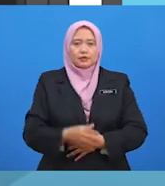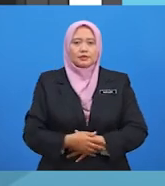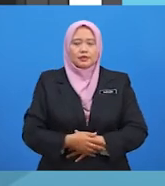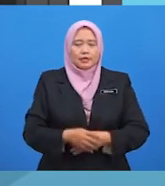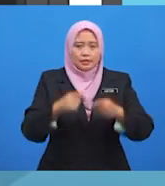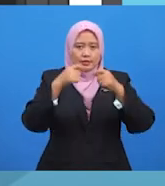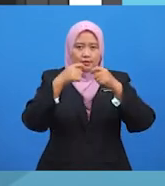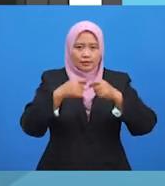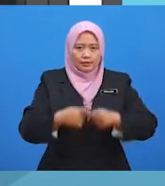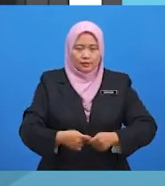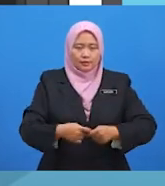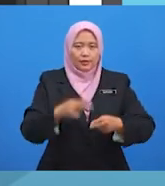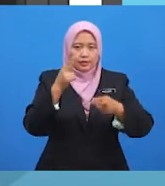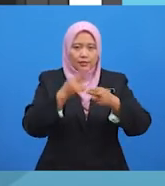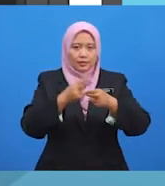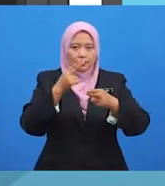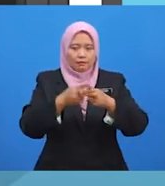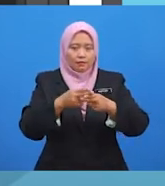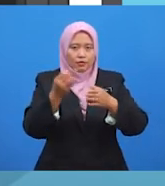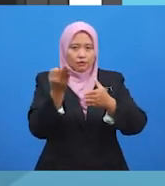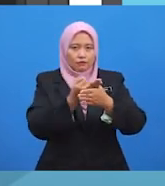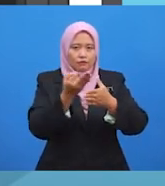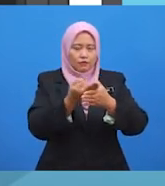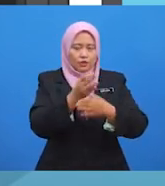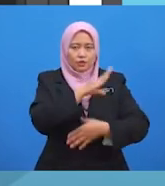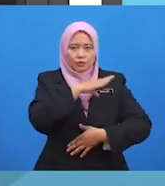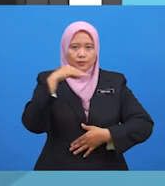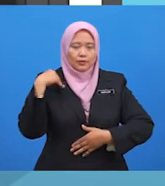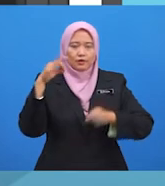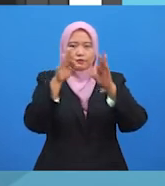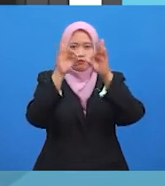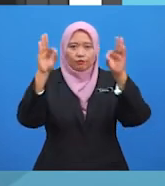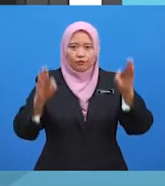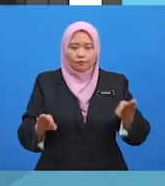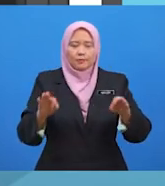Tetapkan file, nama dan format file.